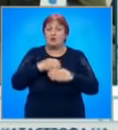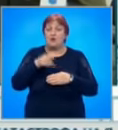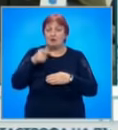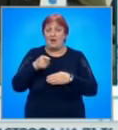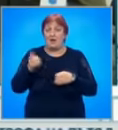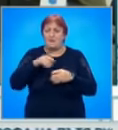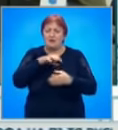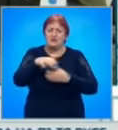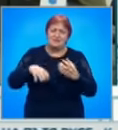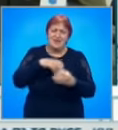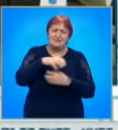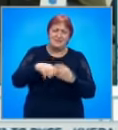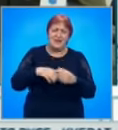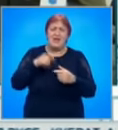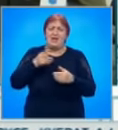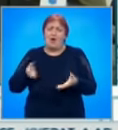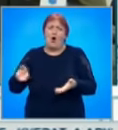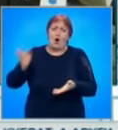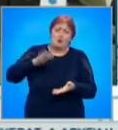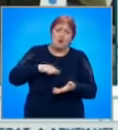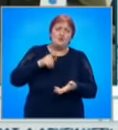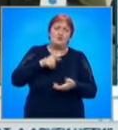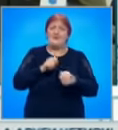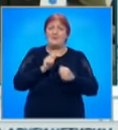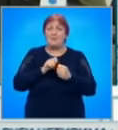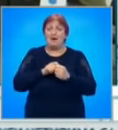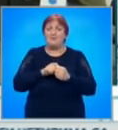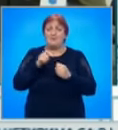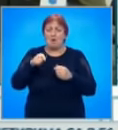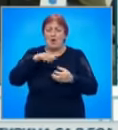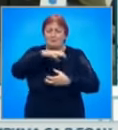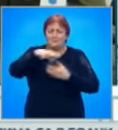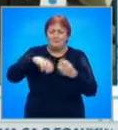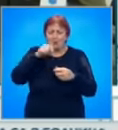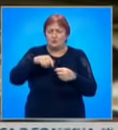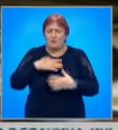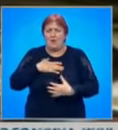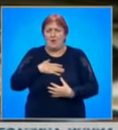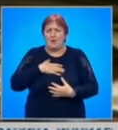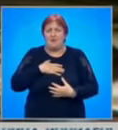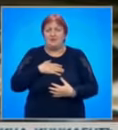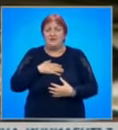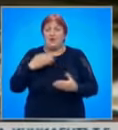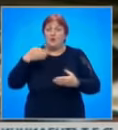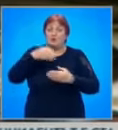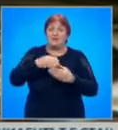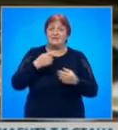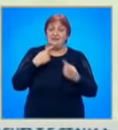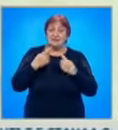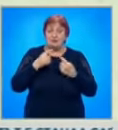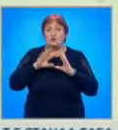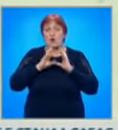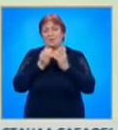пак ще смесваме нещата и отново ще направим тоя микс, който и в момента съществува. Участниците в дискусията